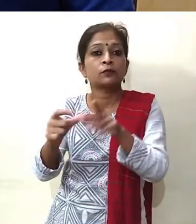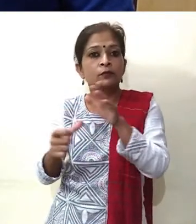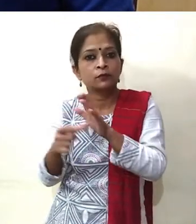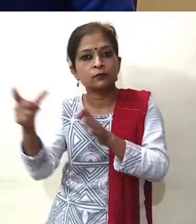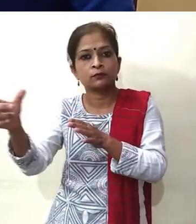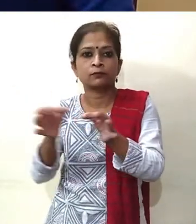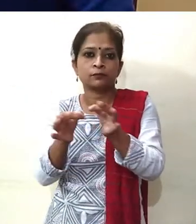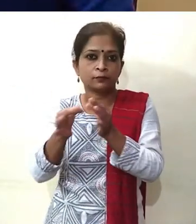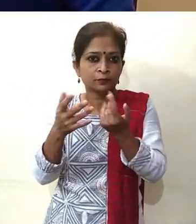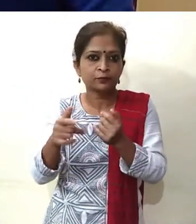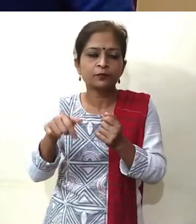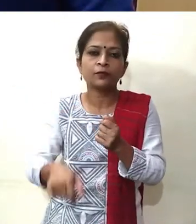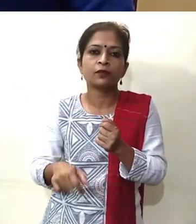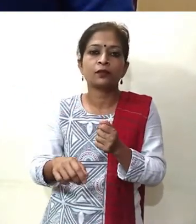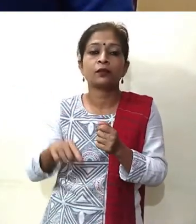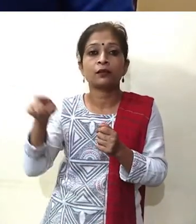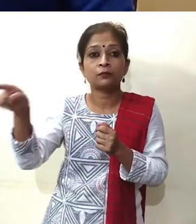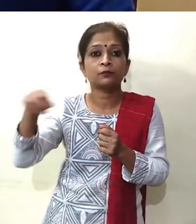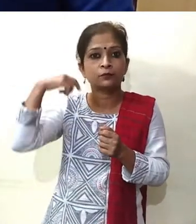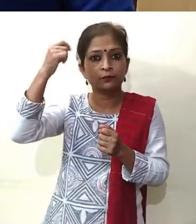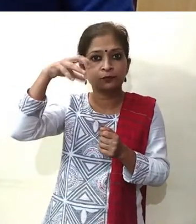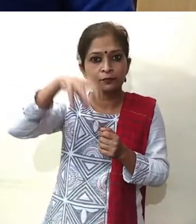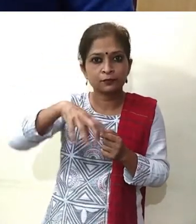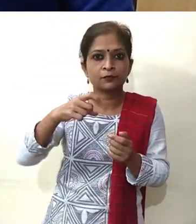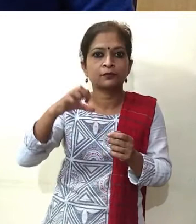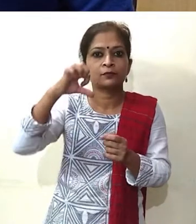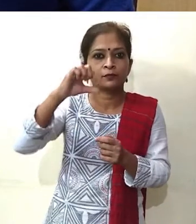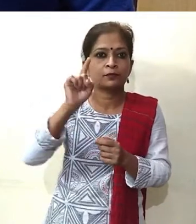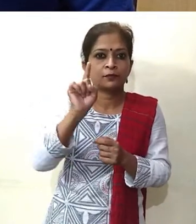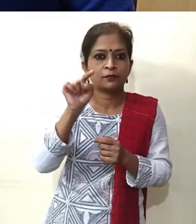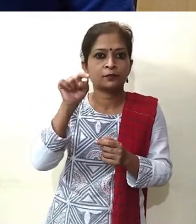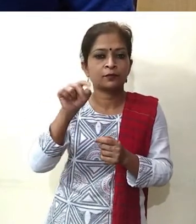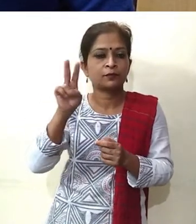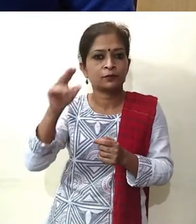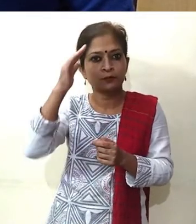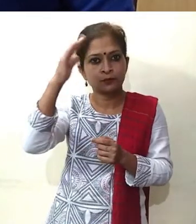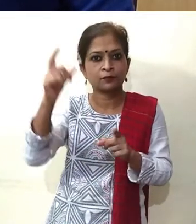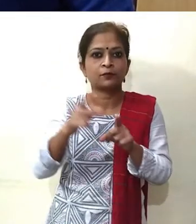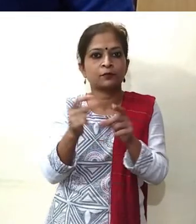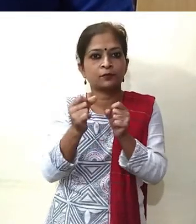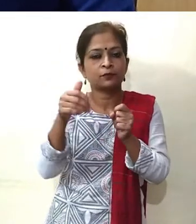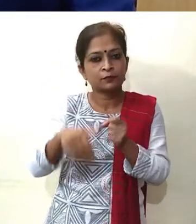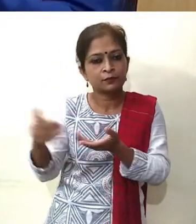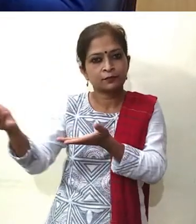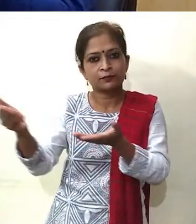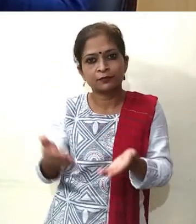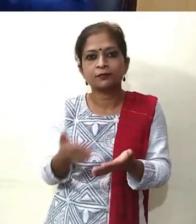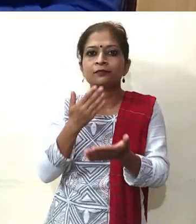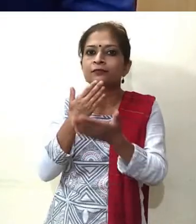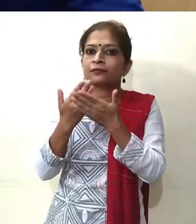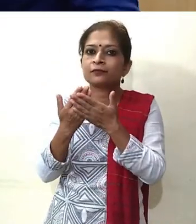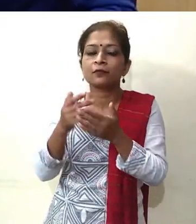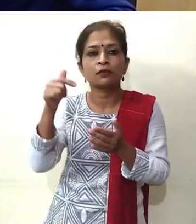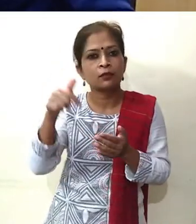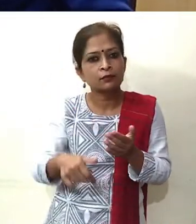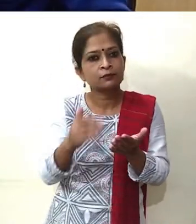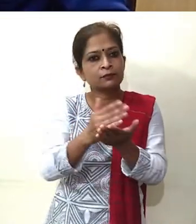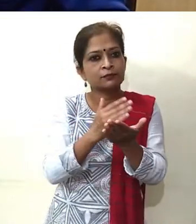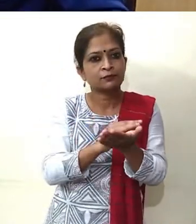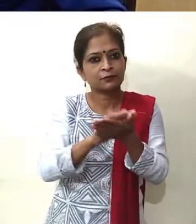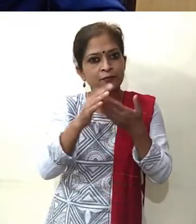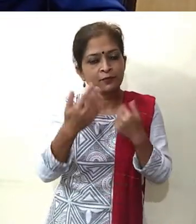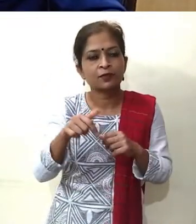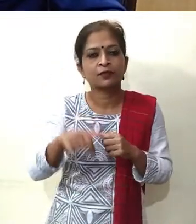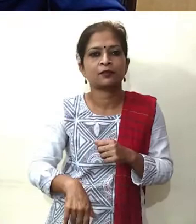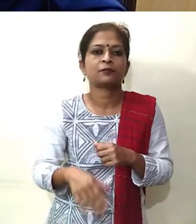नचिकेता राव जी। और सर आप हमारे स्टूडियो 91.2 NIVH हेलो धून में आए, आपका बहुत बहुत स्वागत है। आज के लिए बस इतना